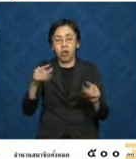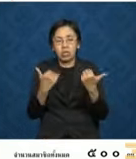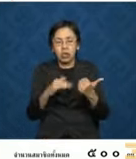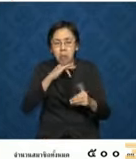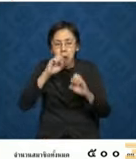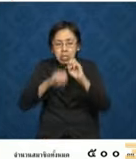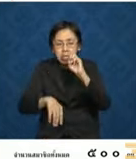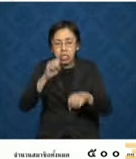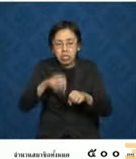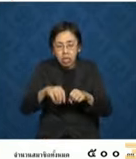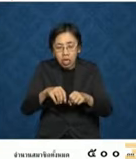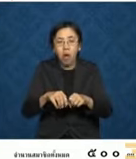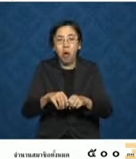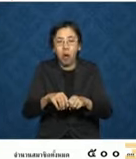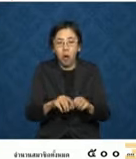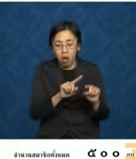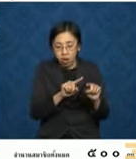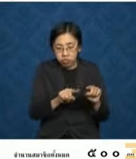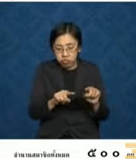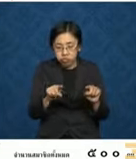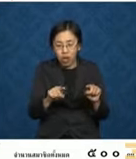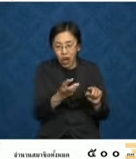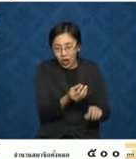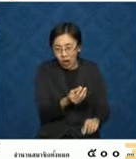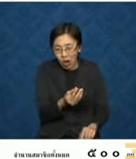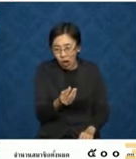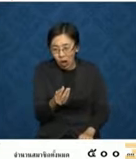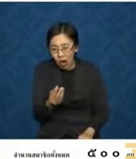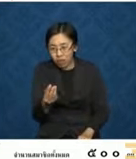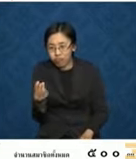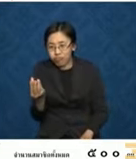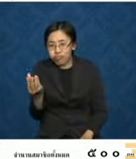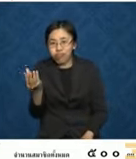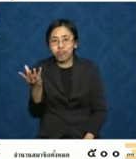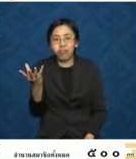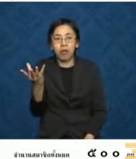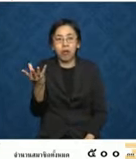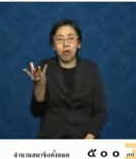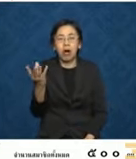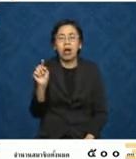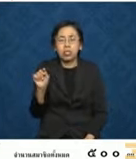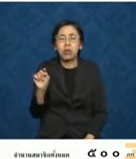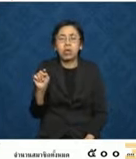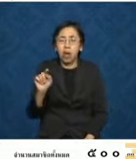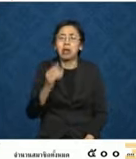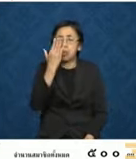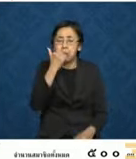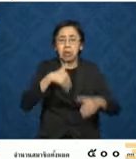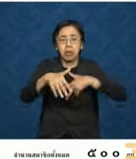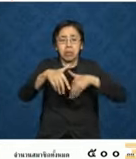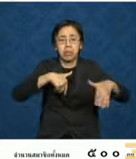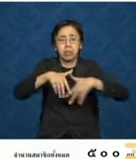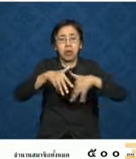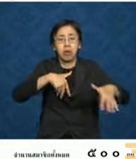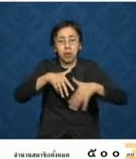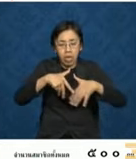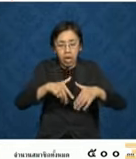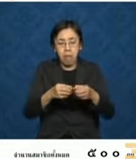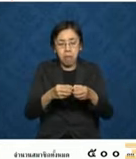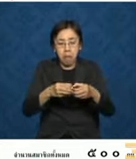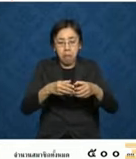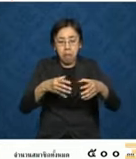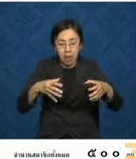อยที่เกิดขึ้นต่อวันซึ่งทุกท่านก็อาจจะคิดว่าแนวโน้มเพิ่มขึ้นนี้ก็ถูกต้องแล้วเพราะประชากรในพื้นที่มีแนวโน้มเพิ่ม